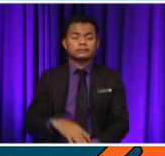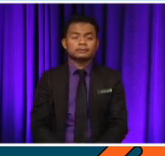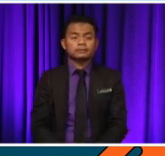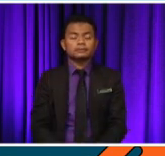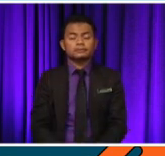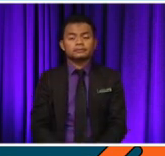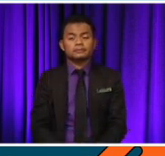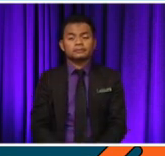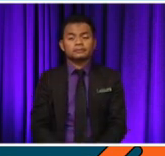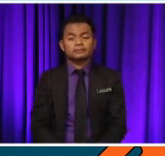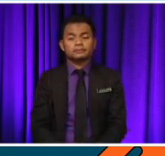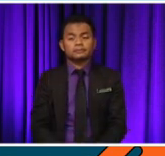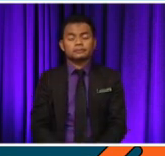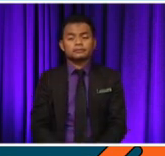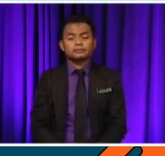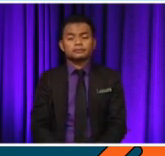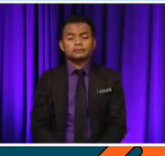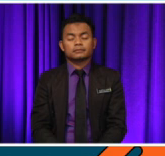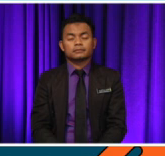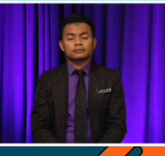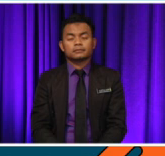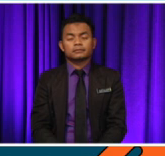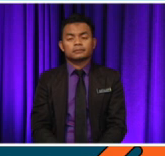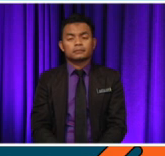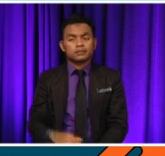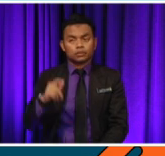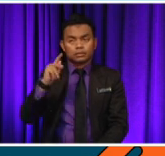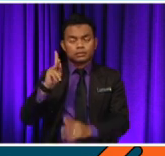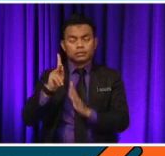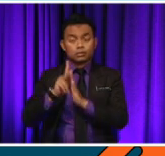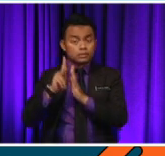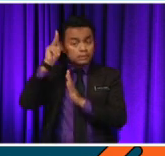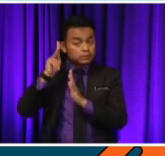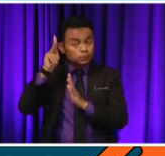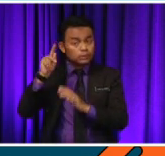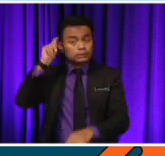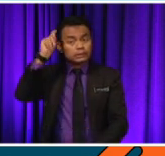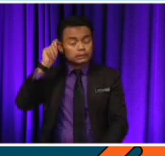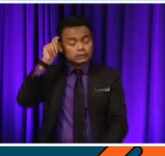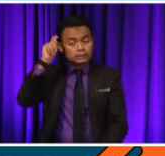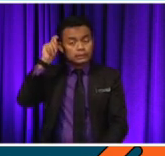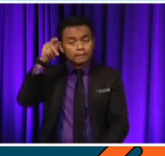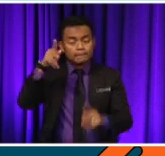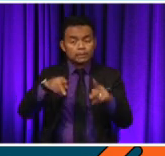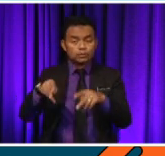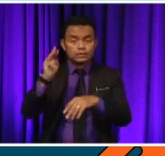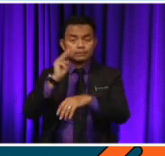kemahiran antara perorangan Kemayoran technical Kemayoran membuat